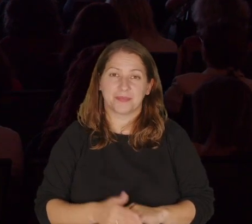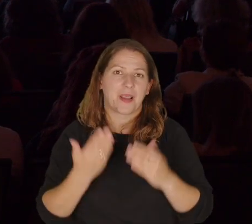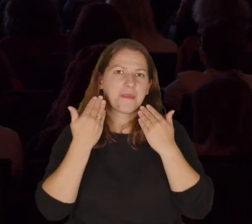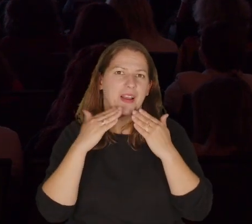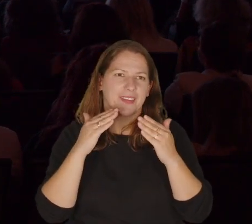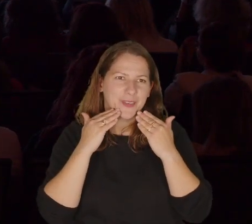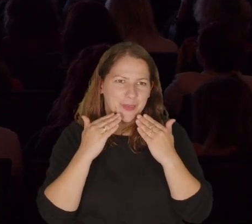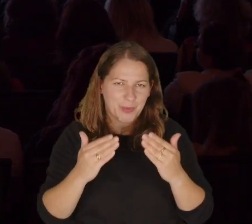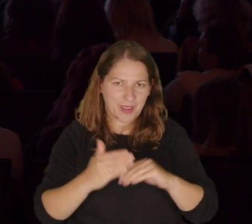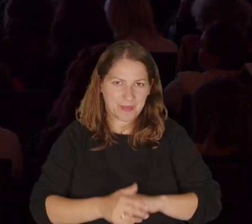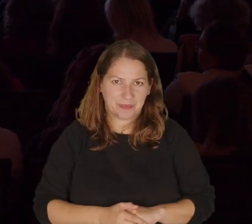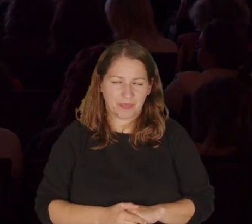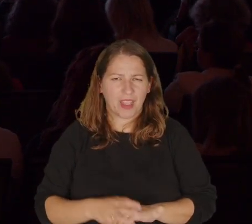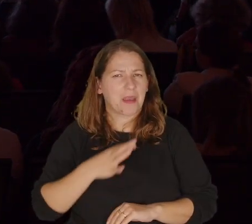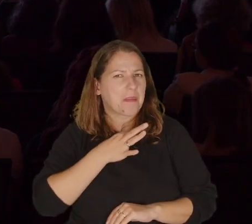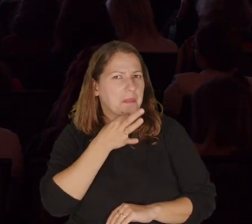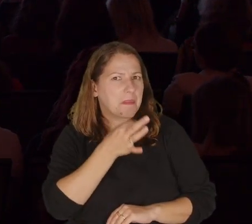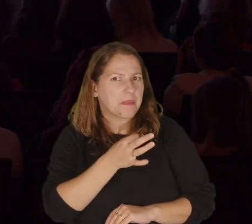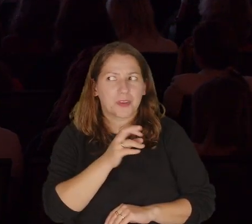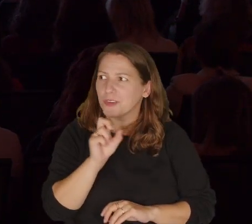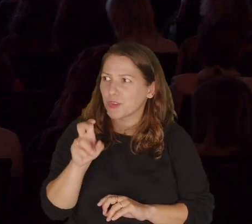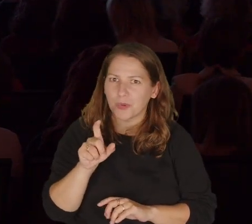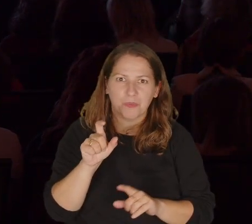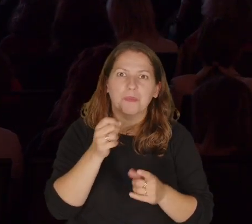Bardzo dziękujemy. Mam pytanie, czy są pytania?